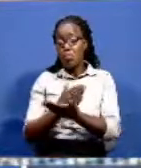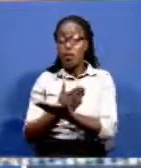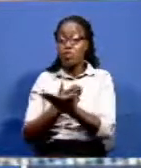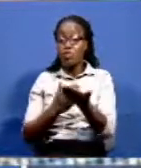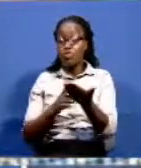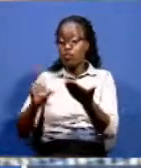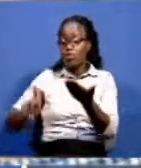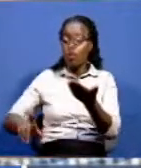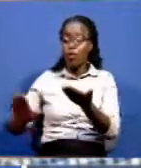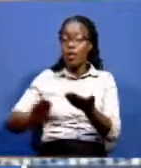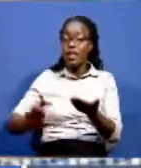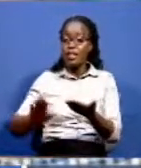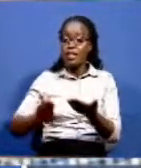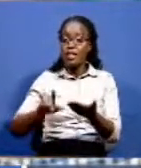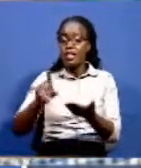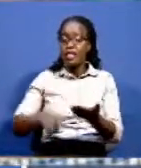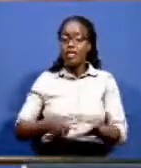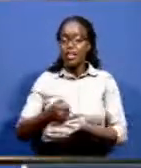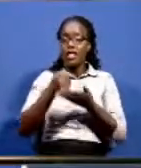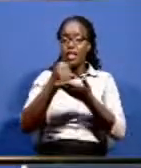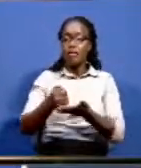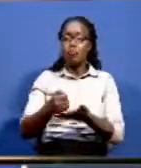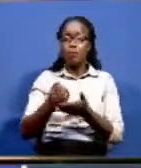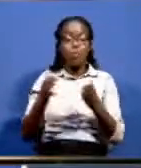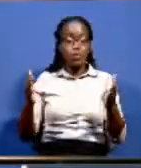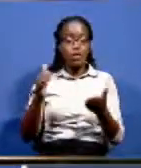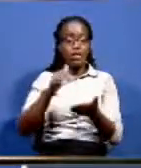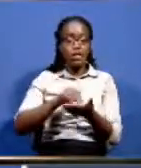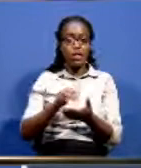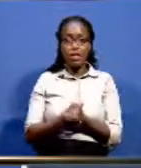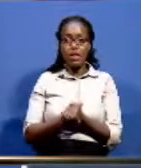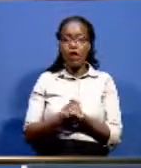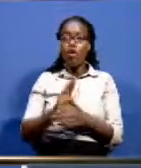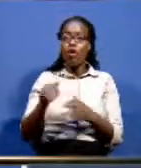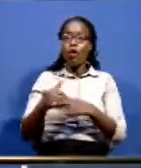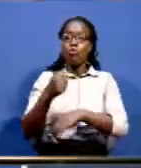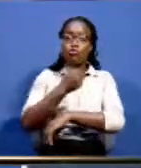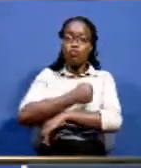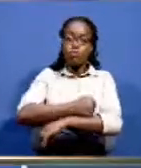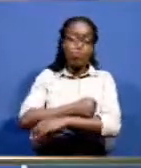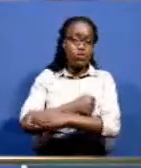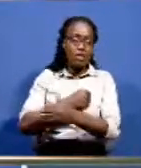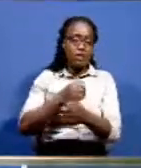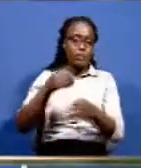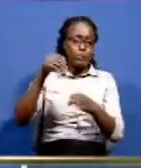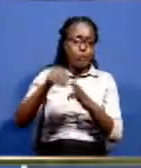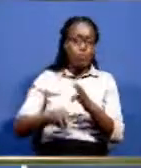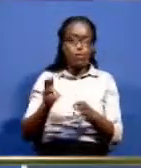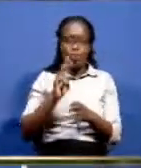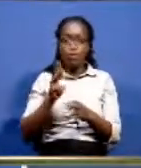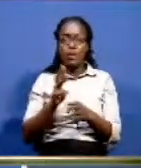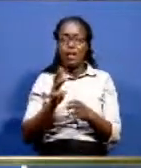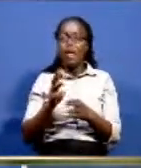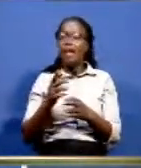karibu zote zitahitaji usaidizi mkubwa. Virtually all schools in the area have been submerged in water, rice fields